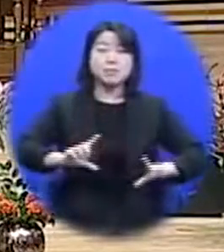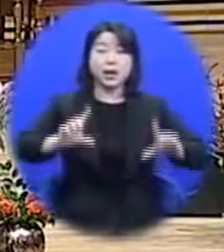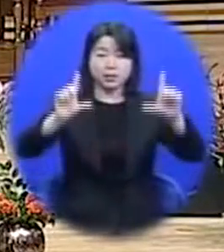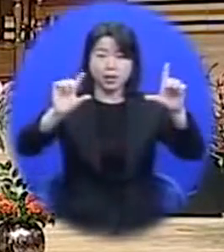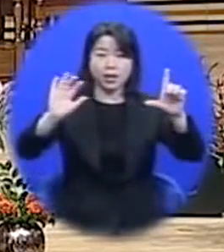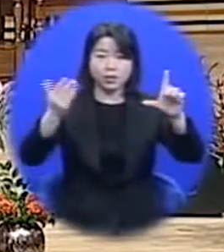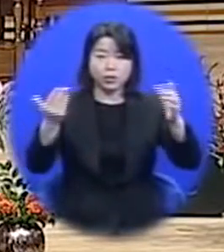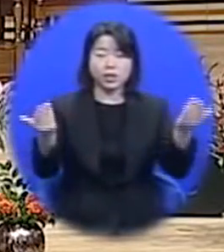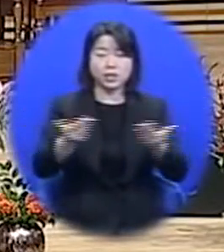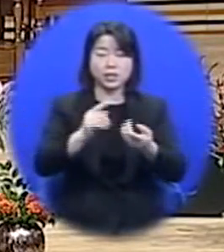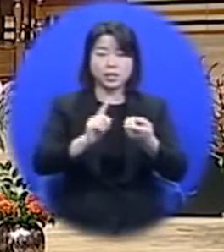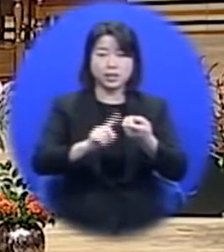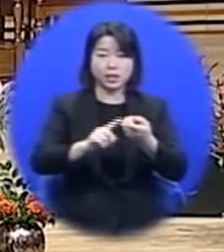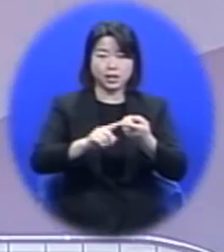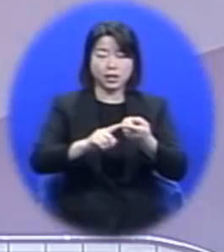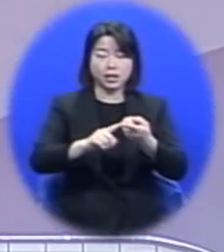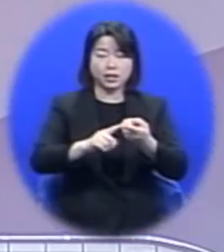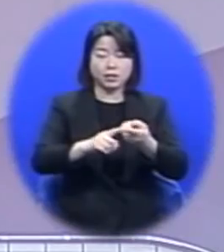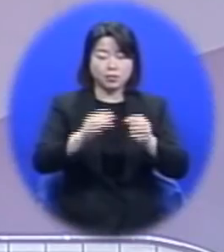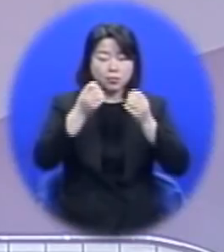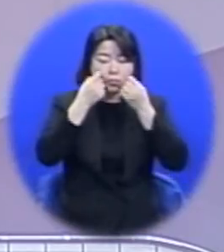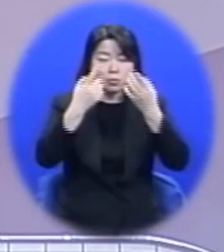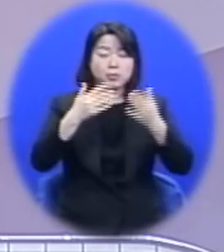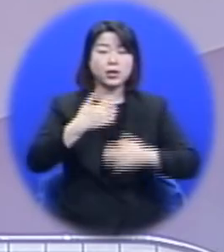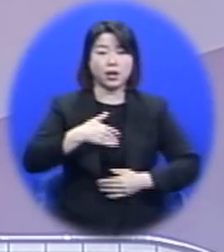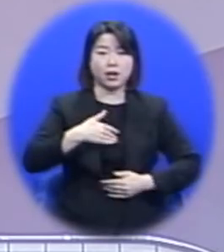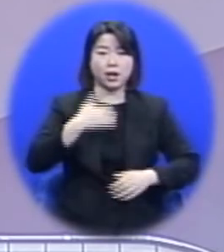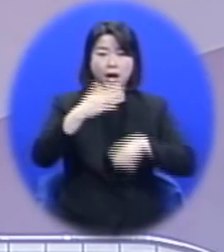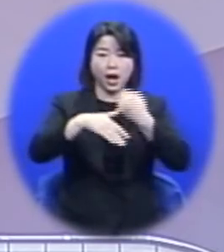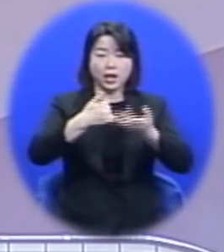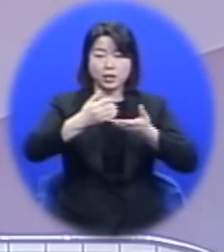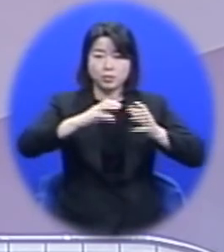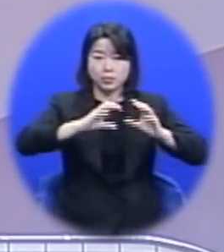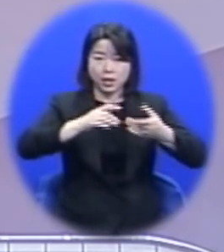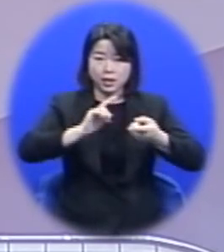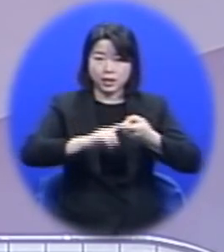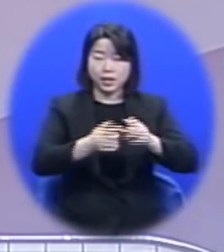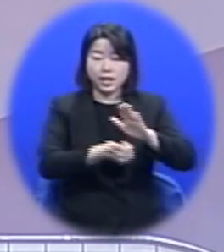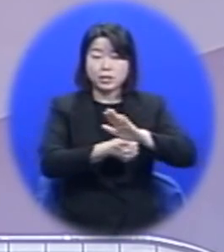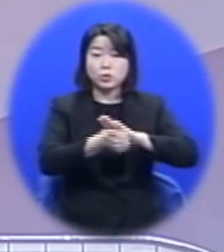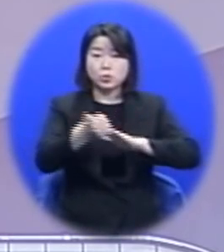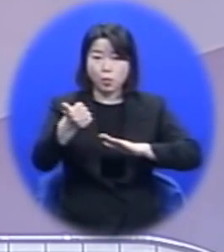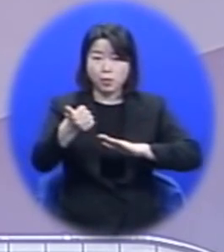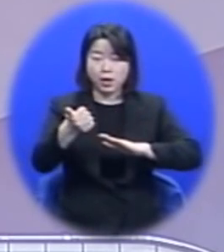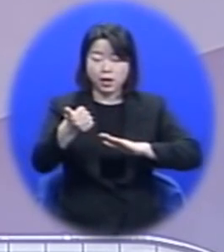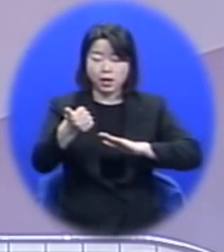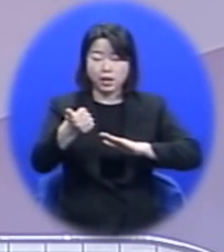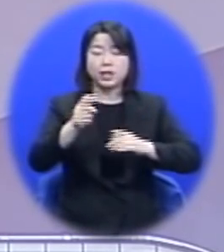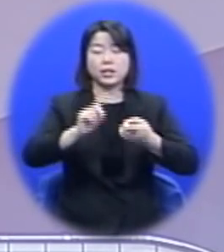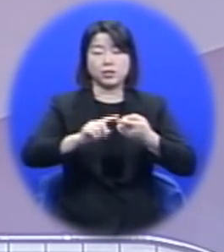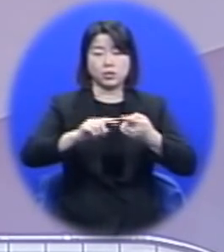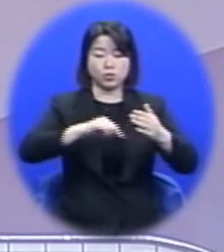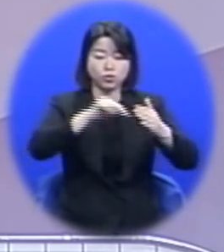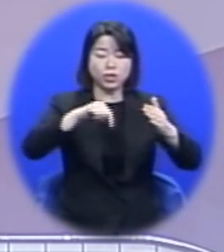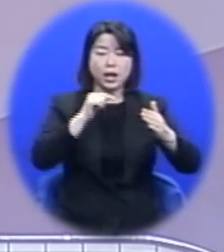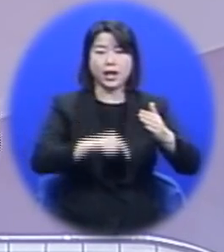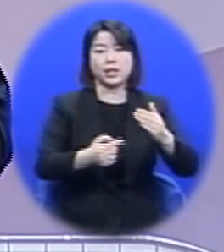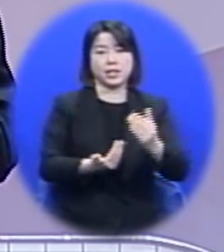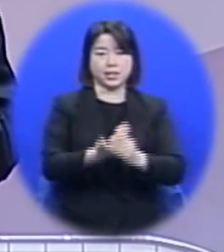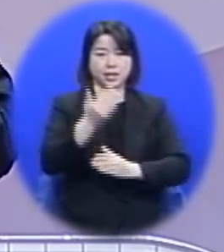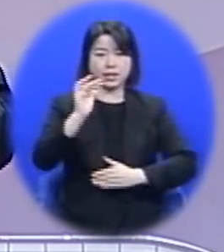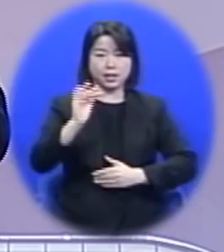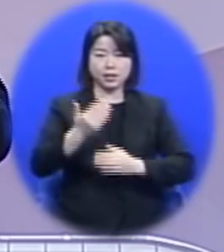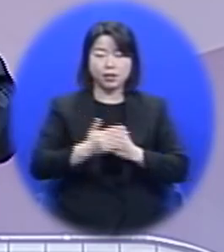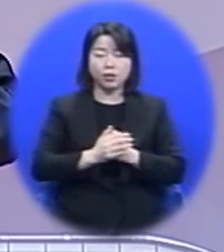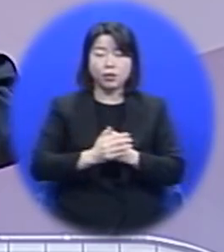하나님의 나라에 대한 믿음, 그걸 소망이라고 하죠. 그 소망이 우리 안에 생기게 되는 것입니다.